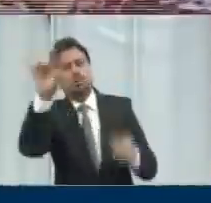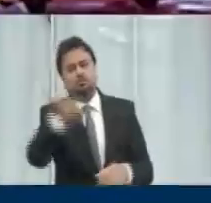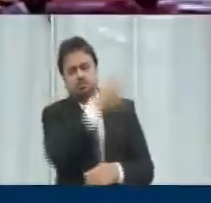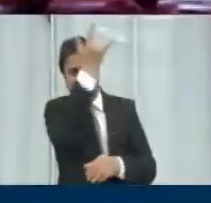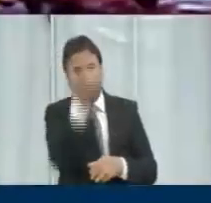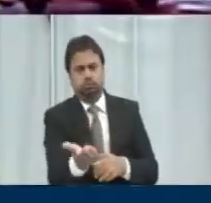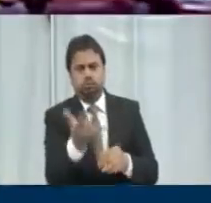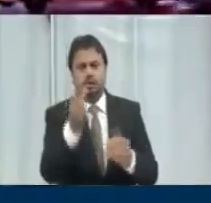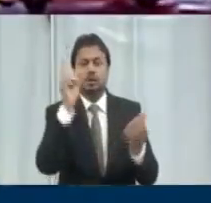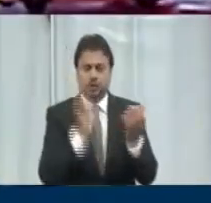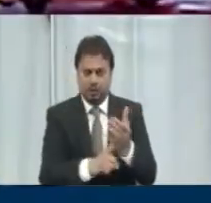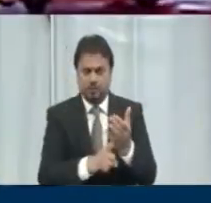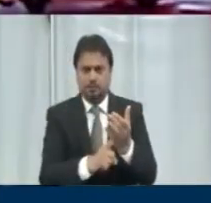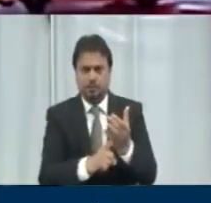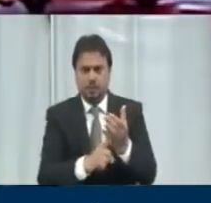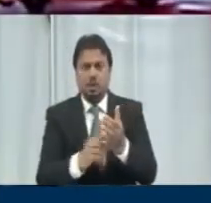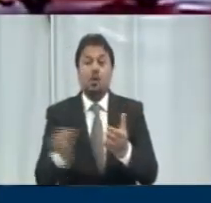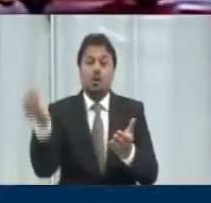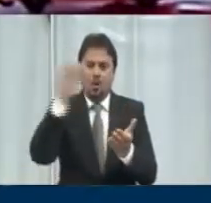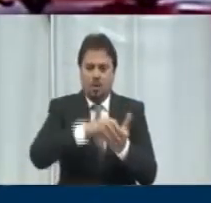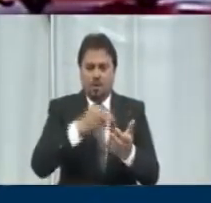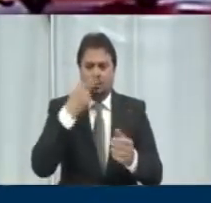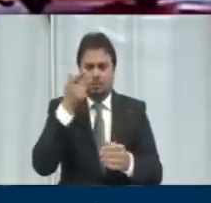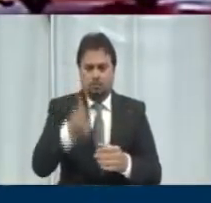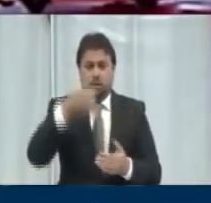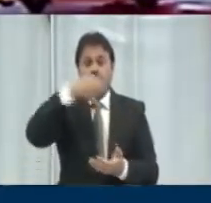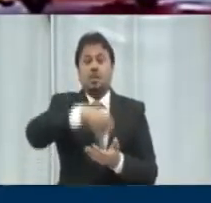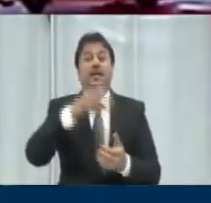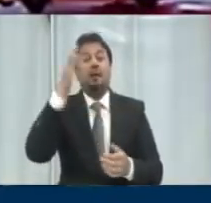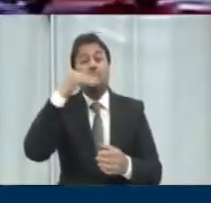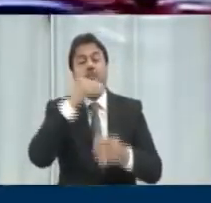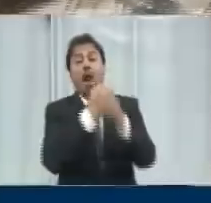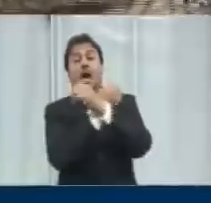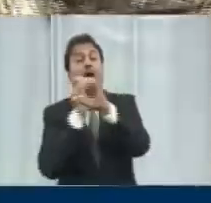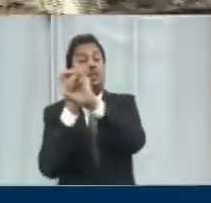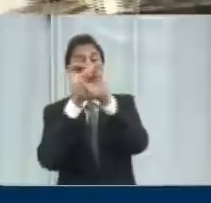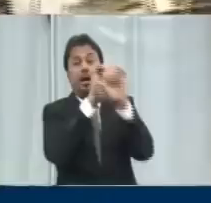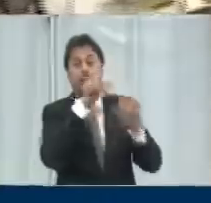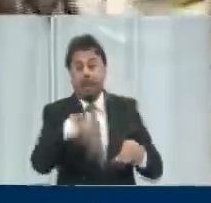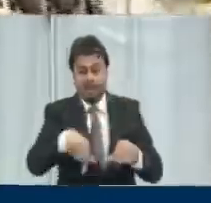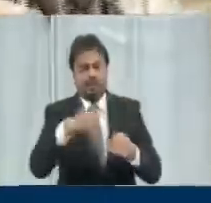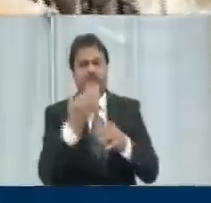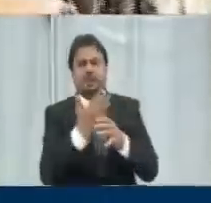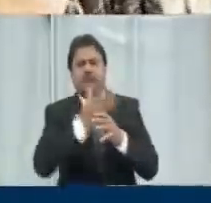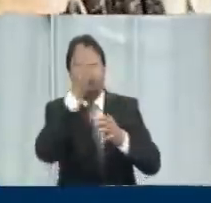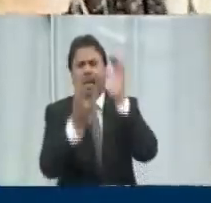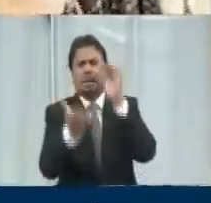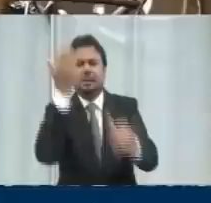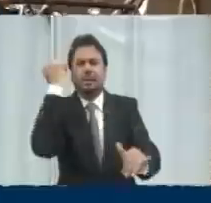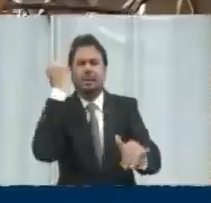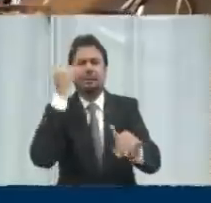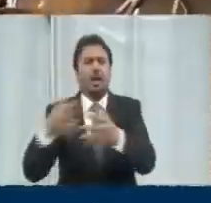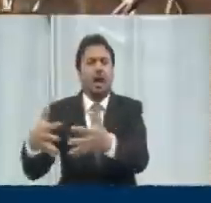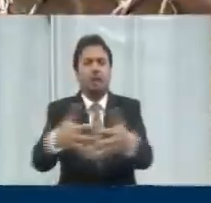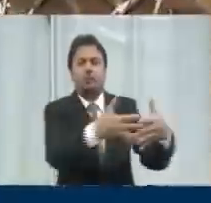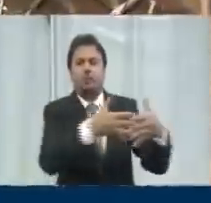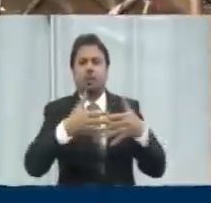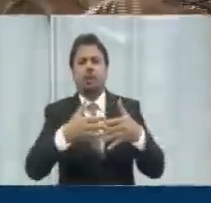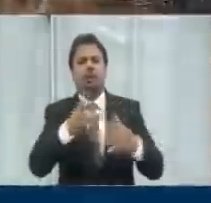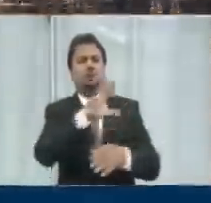لا سيما وأنه مدينة بابل الآثارية كانت ثكنة عسكرية لقوات